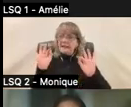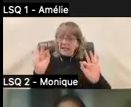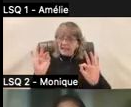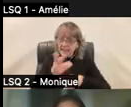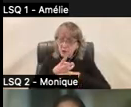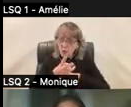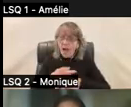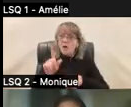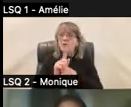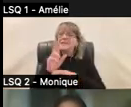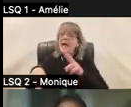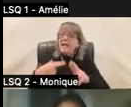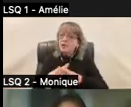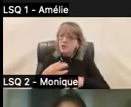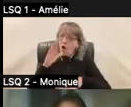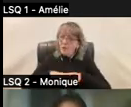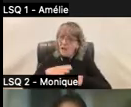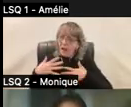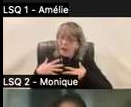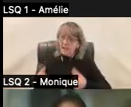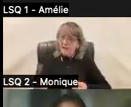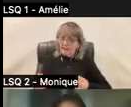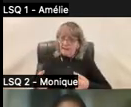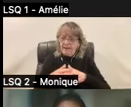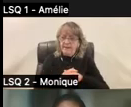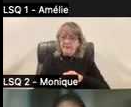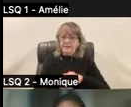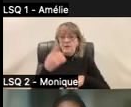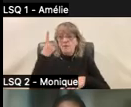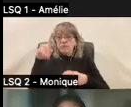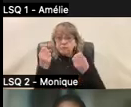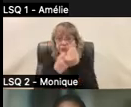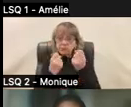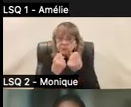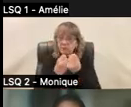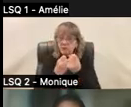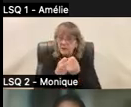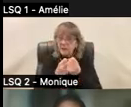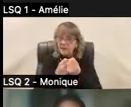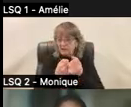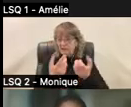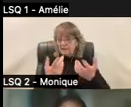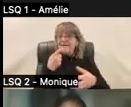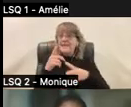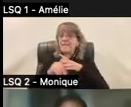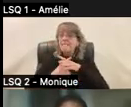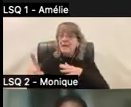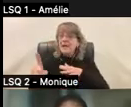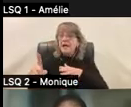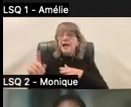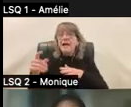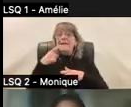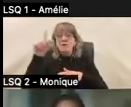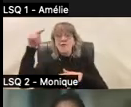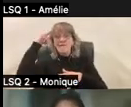et les résultats en matière de santé. Pour soutenir les réfugiés pris en charge par le gouvernement